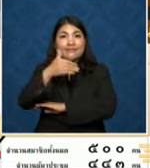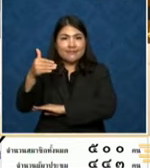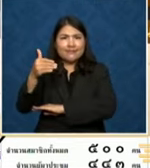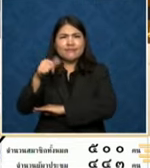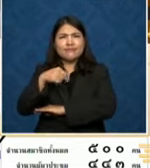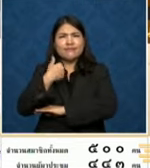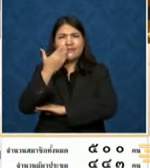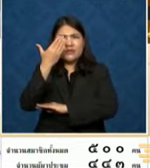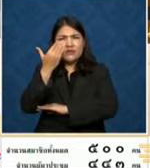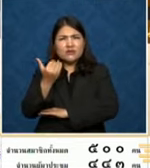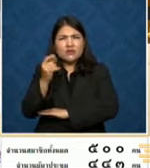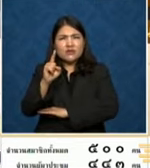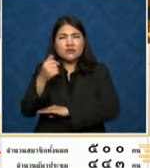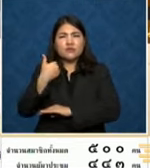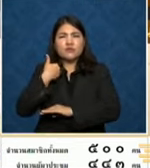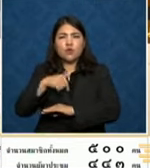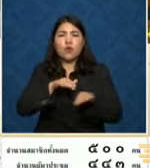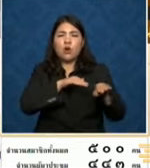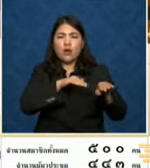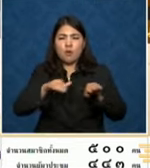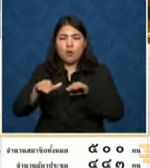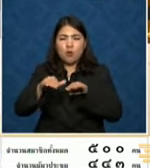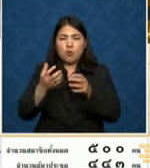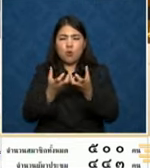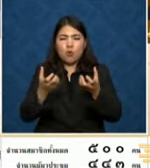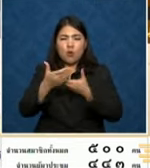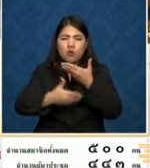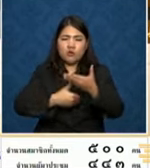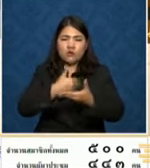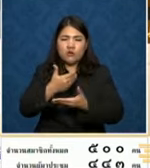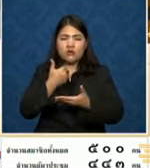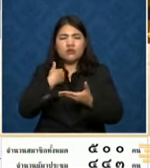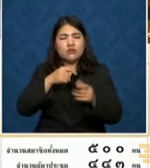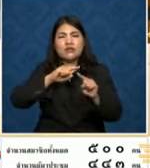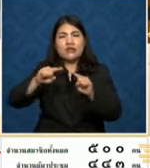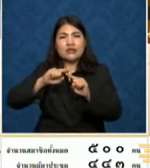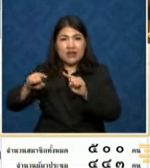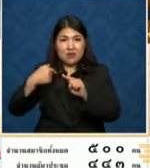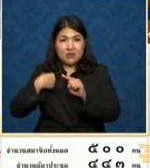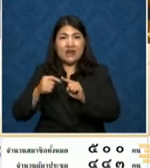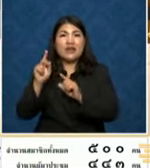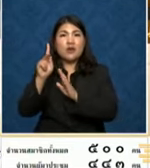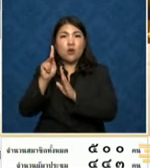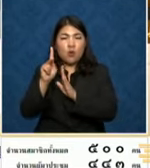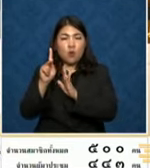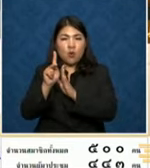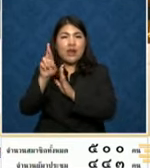เพื่อเตรียมความพร้อมสินค้าโภคภัณฑ์ภายใต้กฎระเบียบว่าด้วย